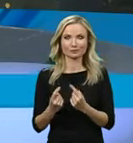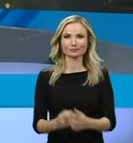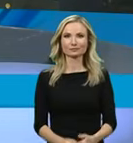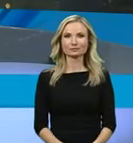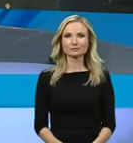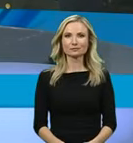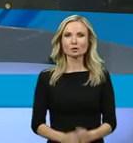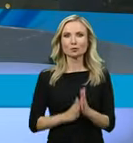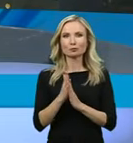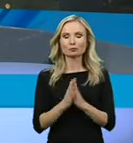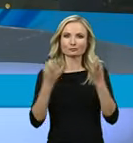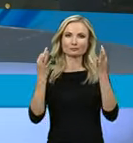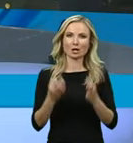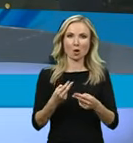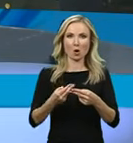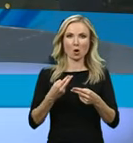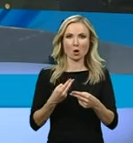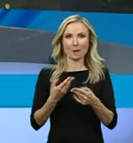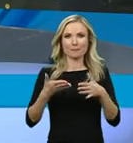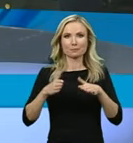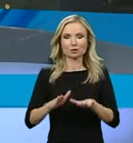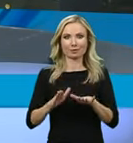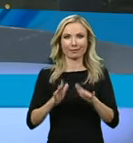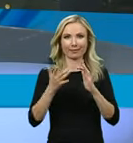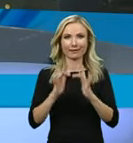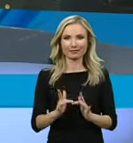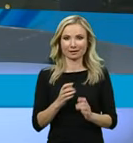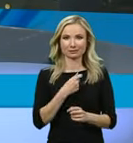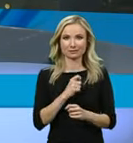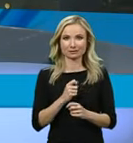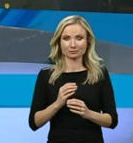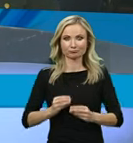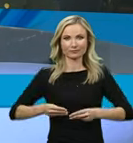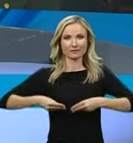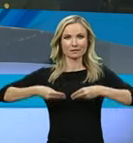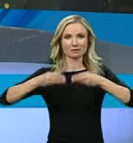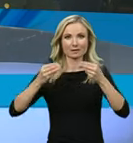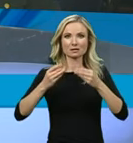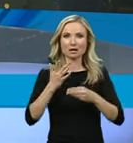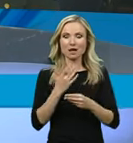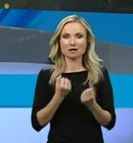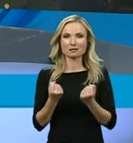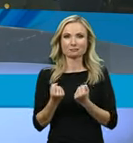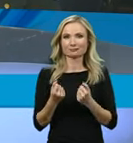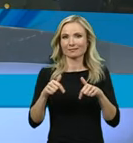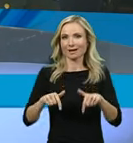případů kyberkriminality rychle přibývá. Jak inovativní jsou pachatelé, které nové triky a oblasti zkoušejí?